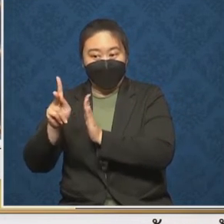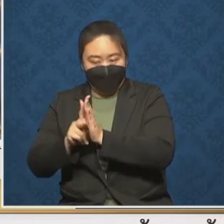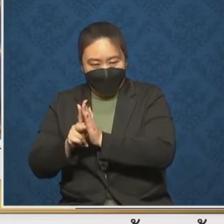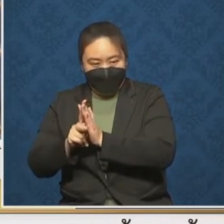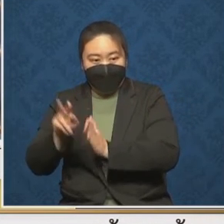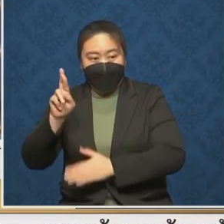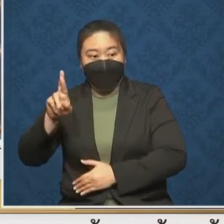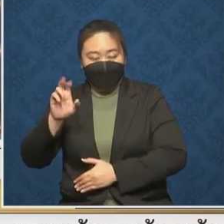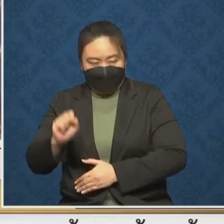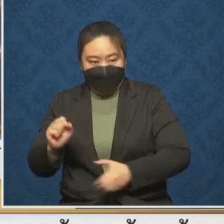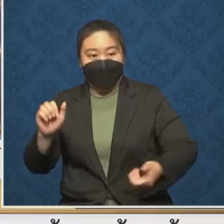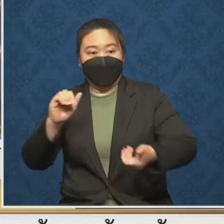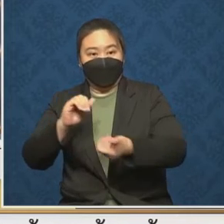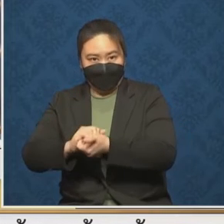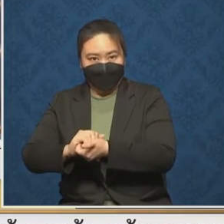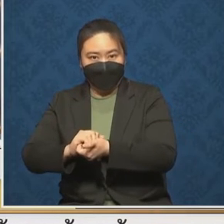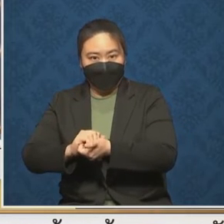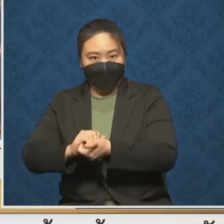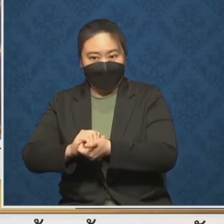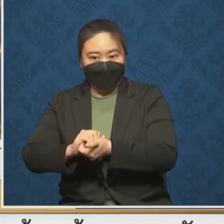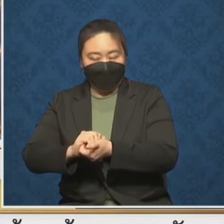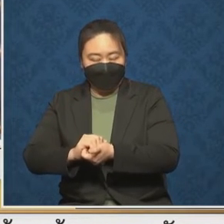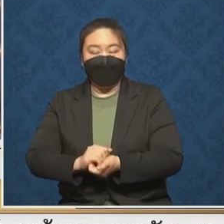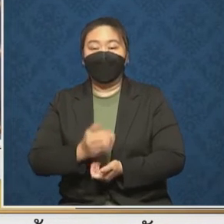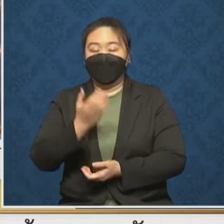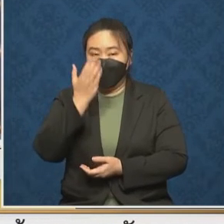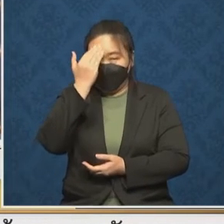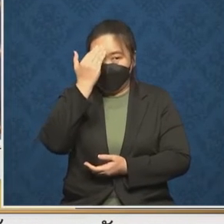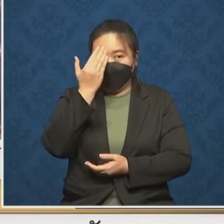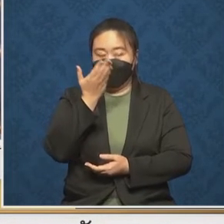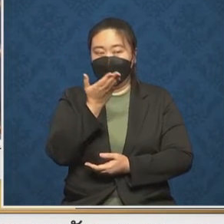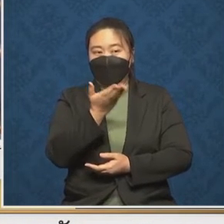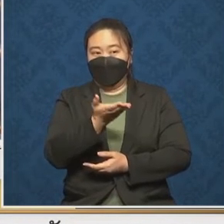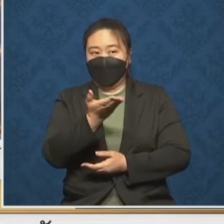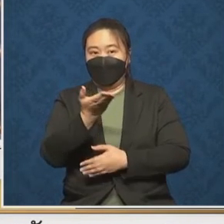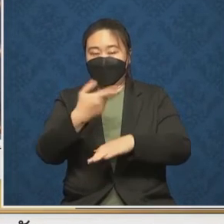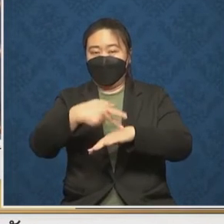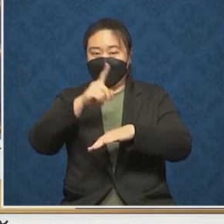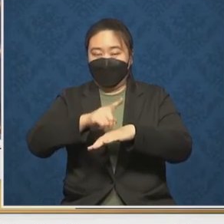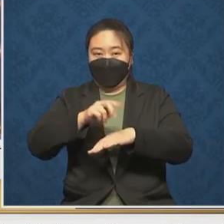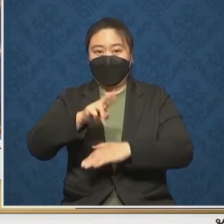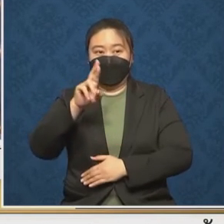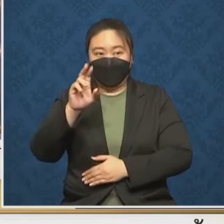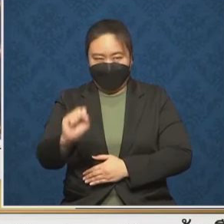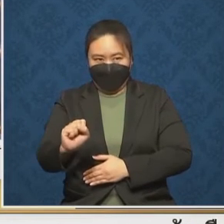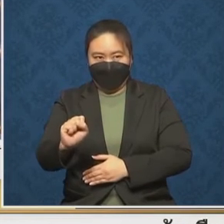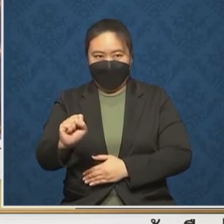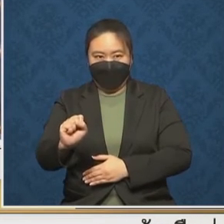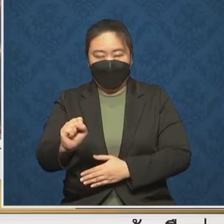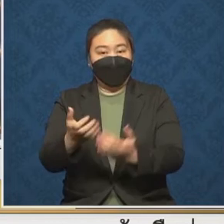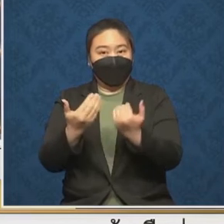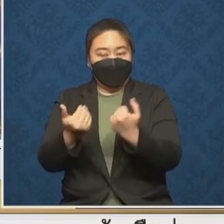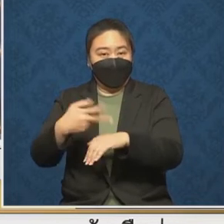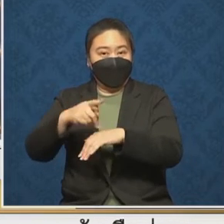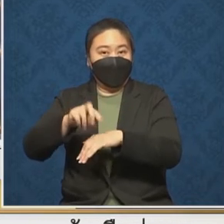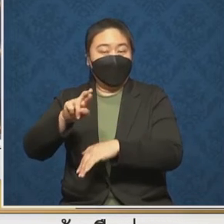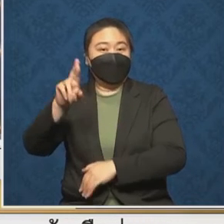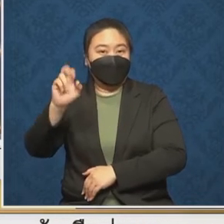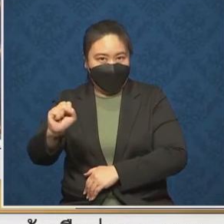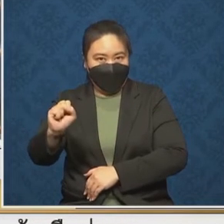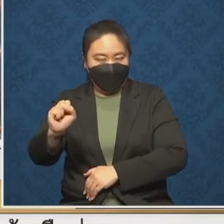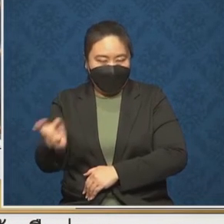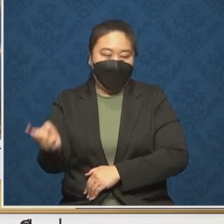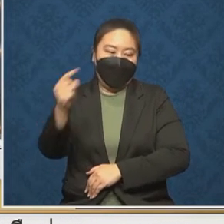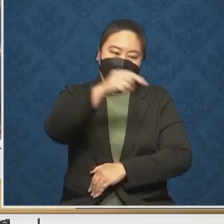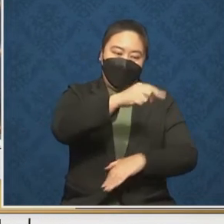าเพรายันอยใหสุดท่านประทานรัสภาประทาน capturesพาผแนและสดอนปัจุบัก็ไปเปประทาน